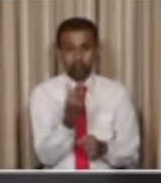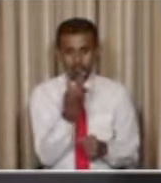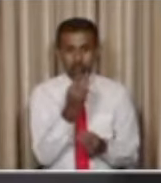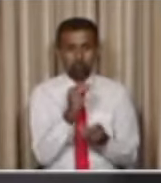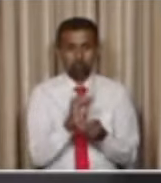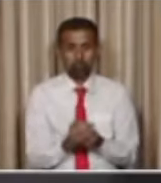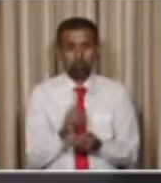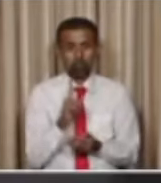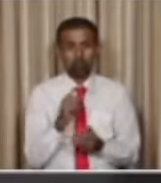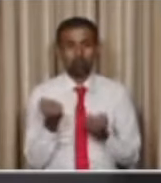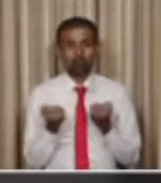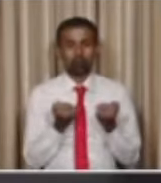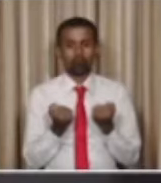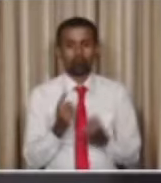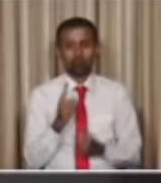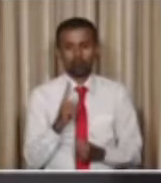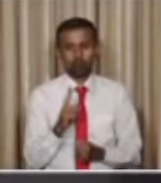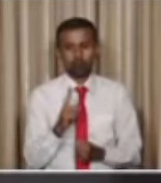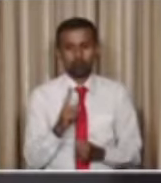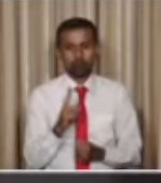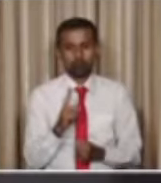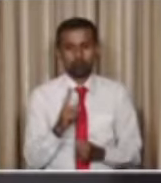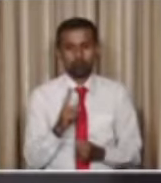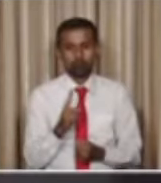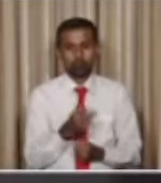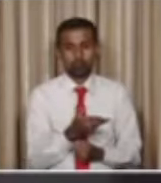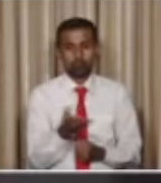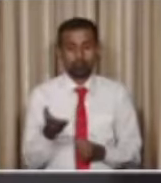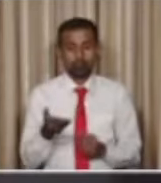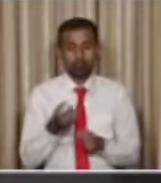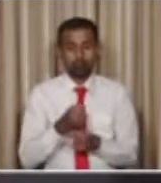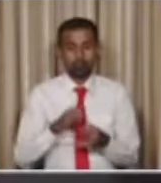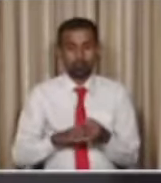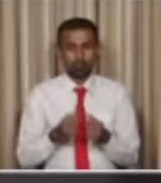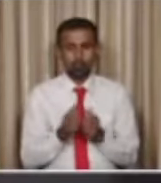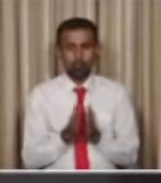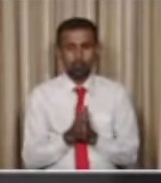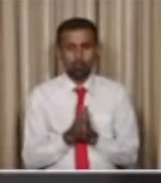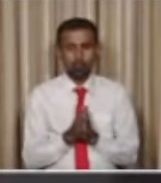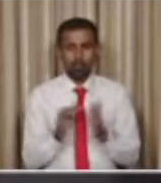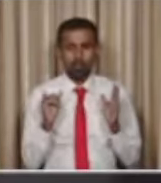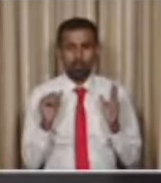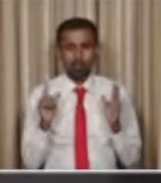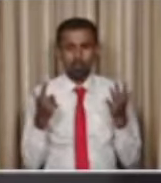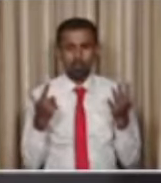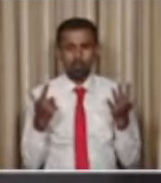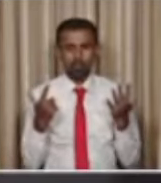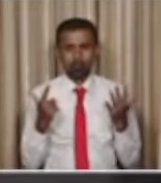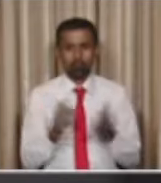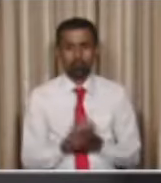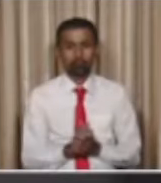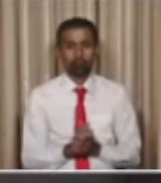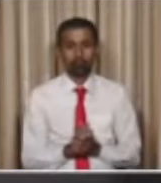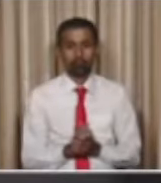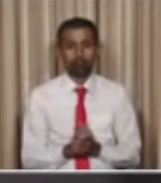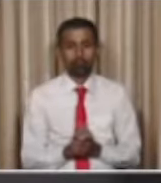ತಿಯನ್ನೇ ಏಕ ಗಿಲಾನ್ ರಥಯಾಯ್ ಒಯಟಿಗೆ ತಿಯನವ ವಸಂ ಹೆಟ ಹೆತ್ತೇವಾಕ್ ಎತಕೊಟ